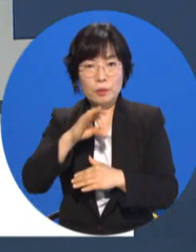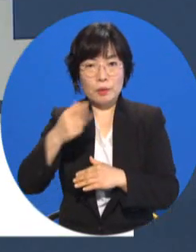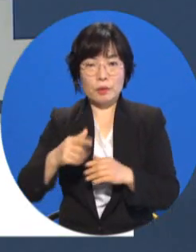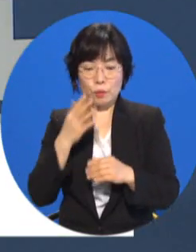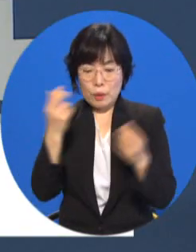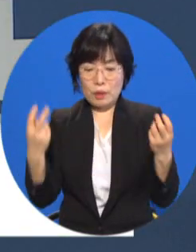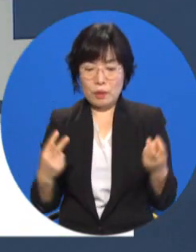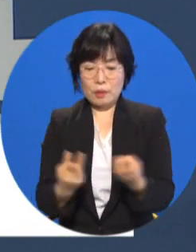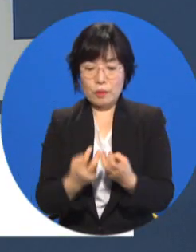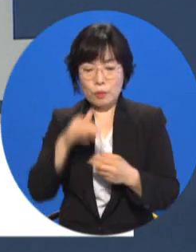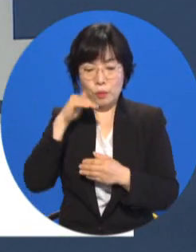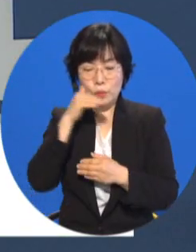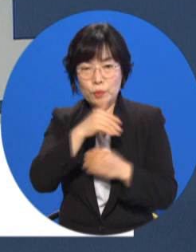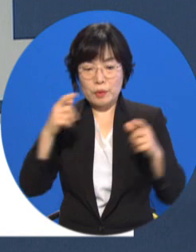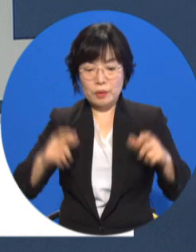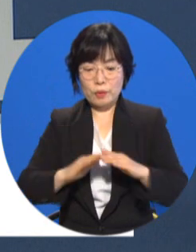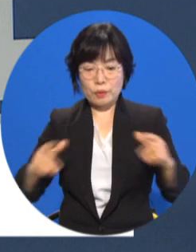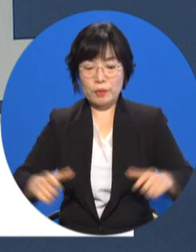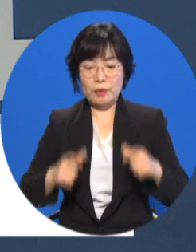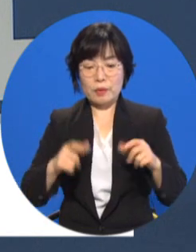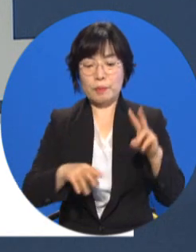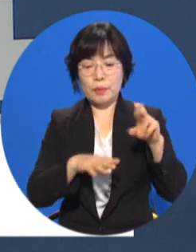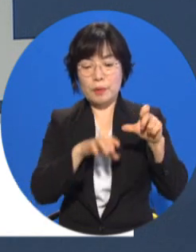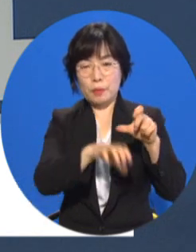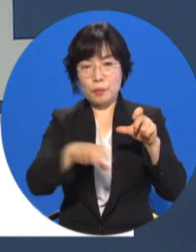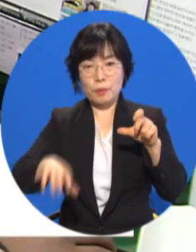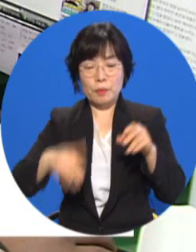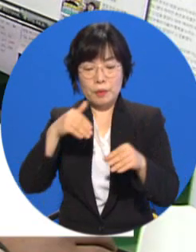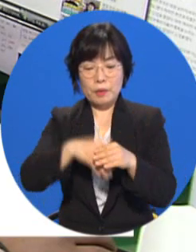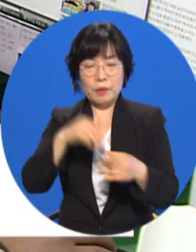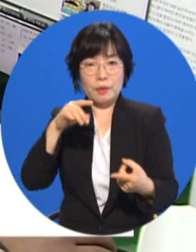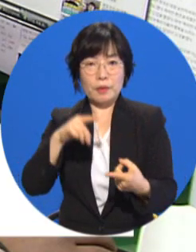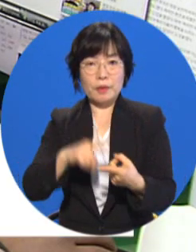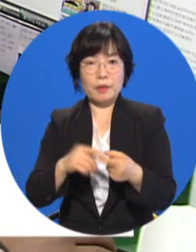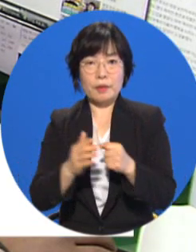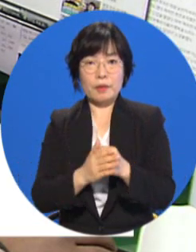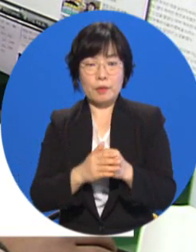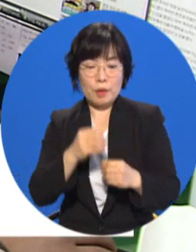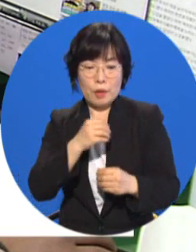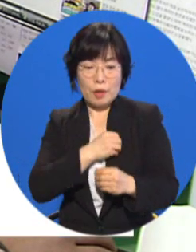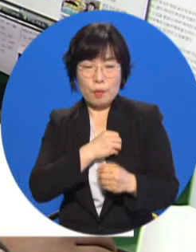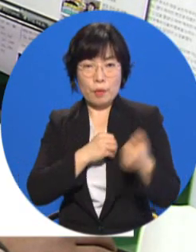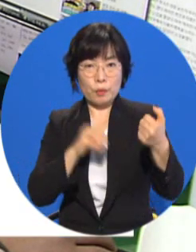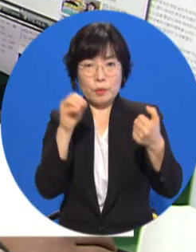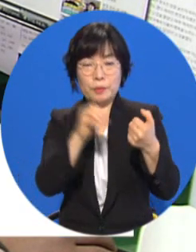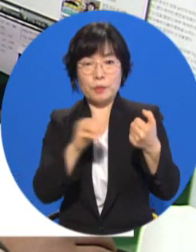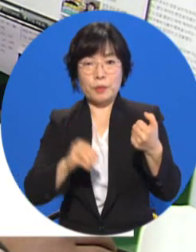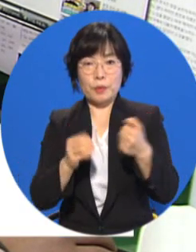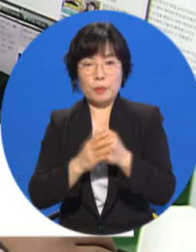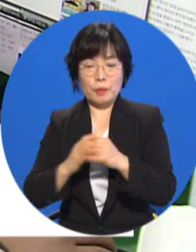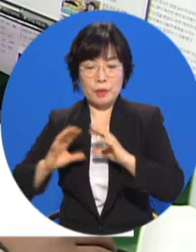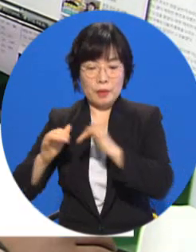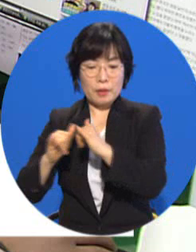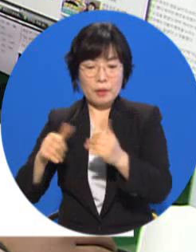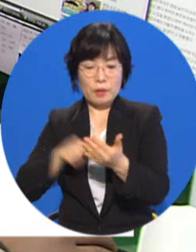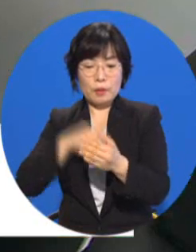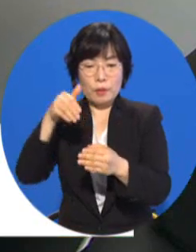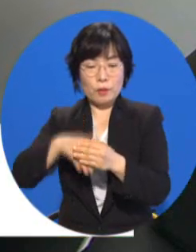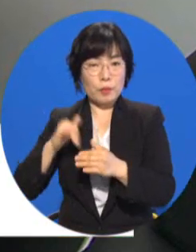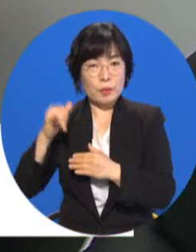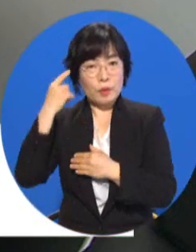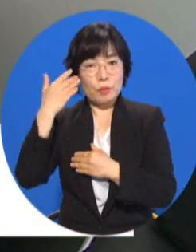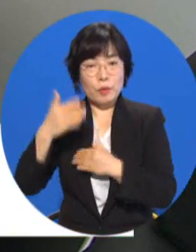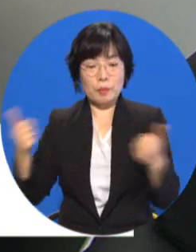광양 곡성 구례 등 광주 전남 지역 15개 선거구를 대상으로 권리당원 투표 50%와 일반 유권자